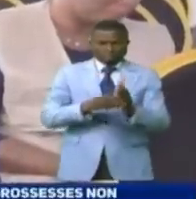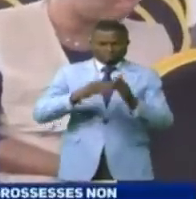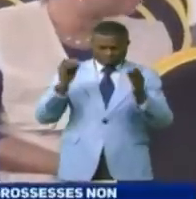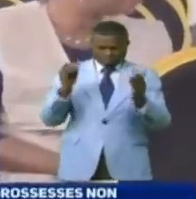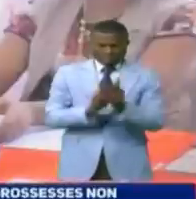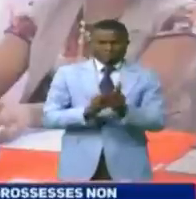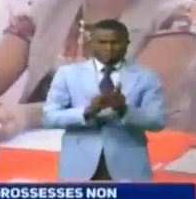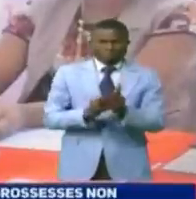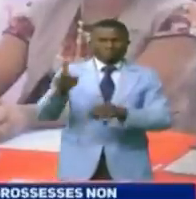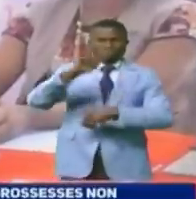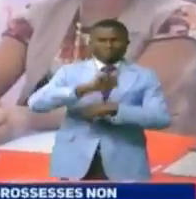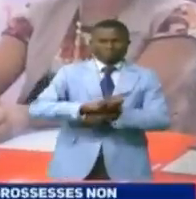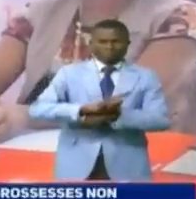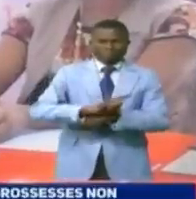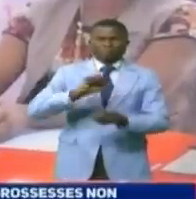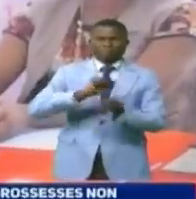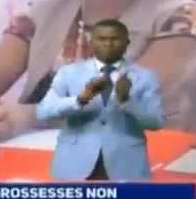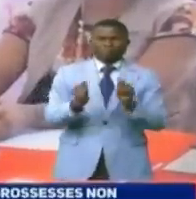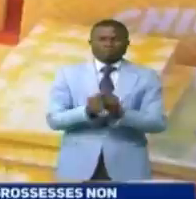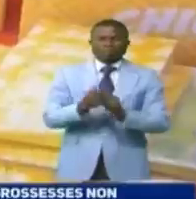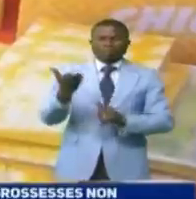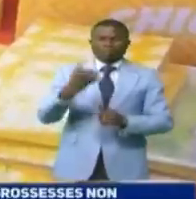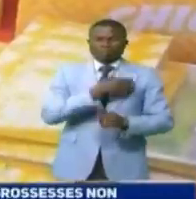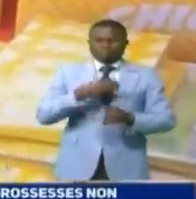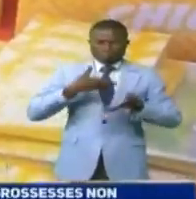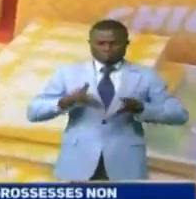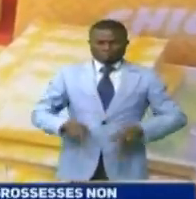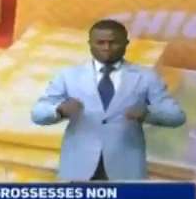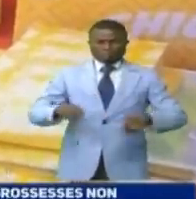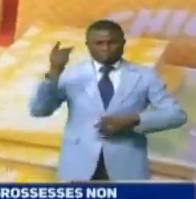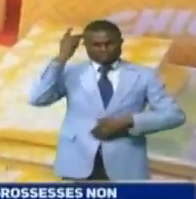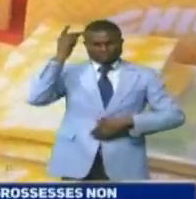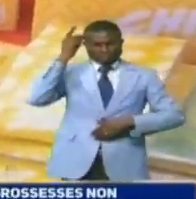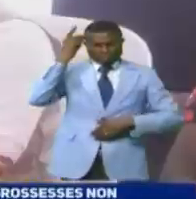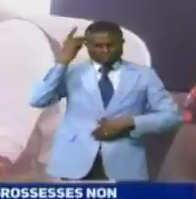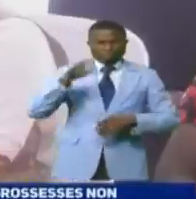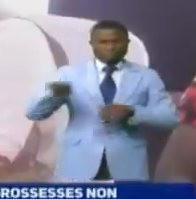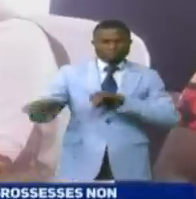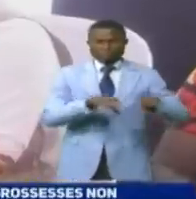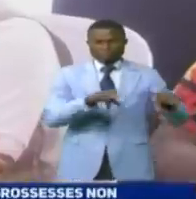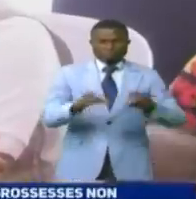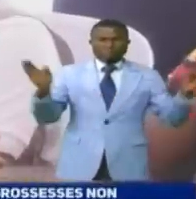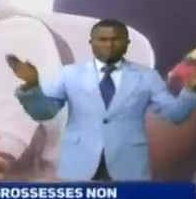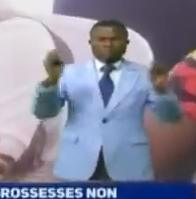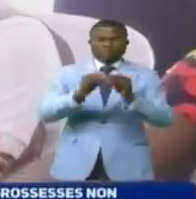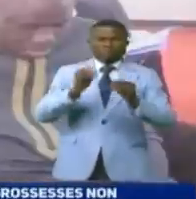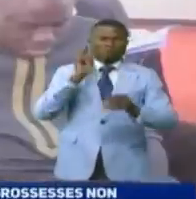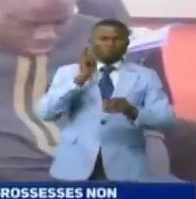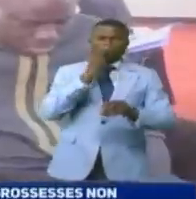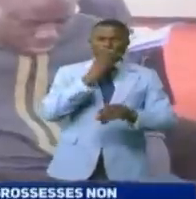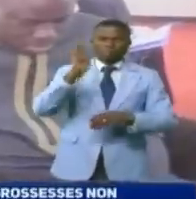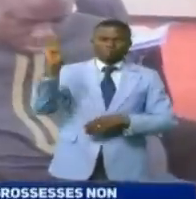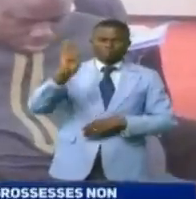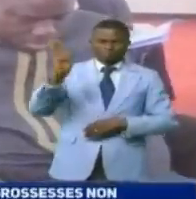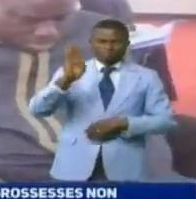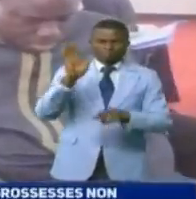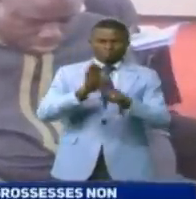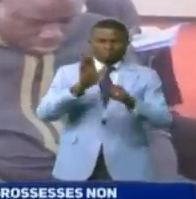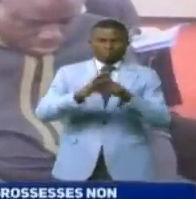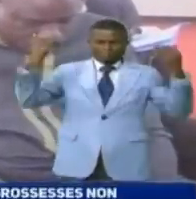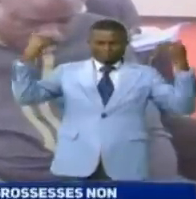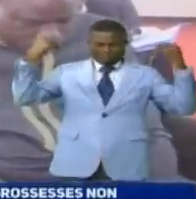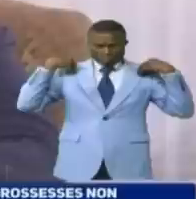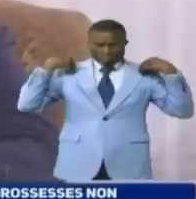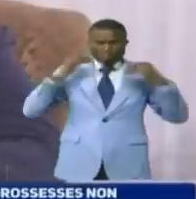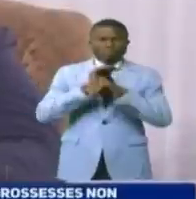fois, la journée de la contraception. Ici à Kinshasa, l'événement a rassemblé à l'hôtel Béatrice plusieurs personnalités au